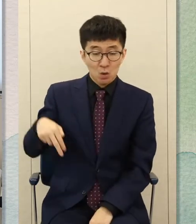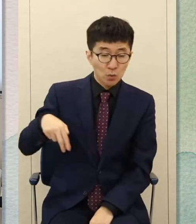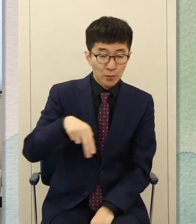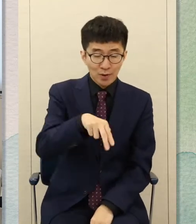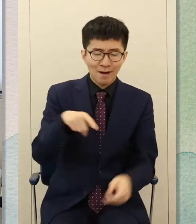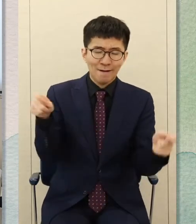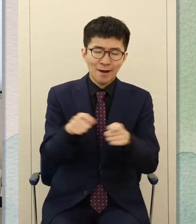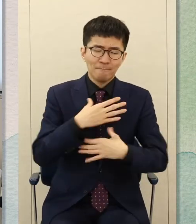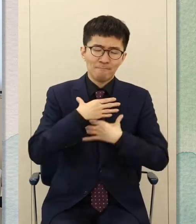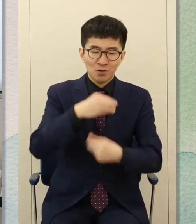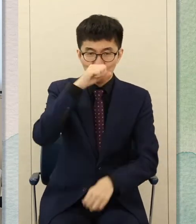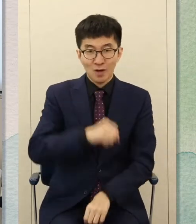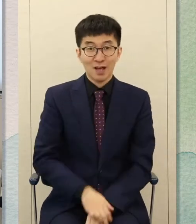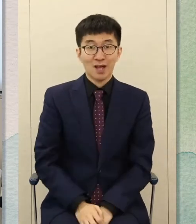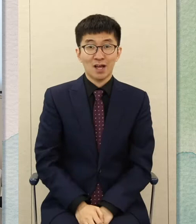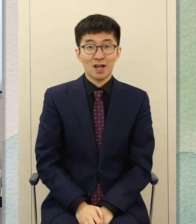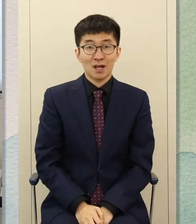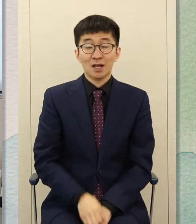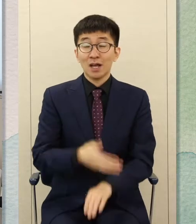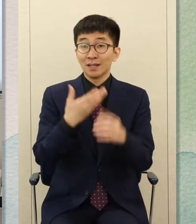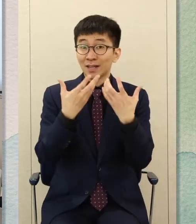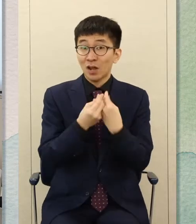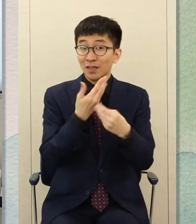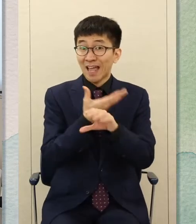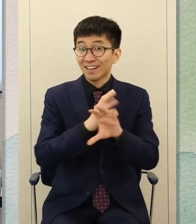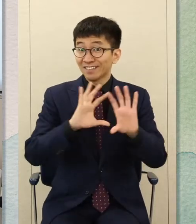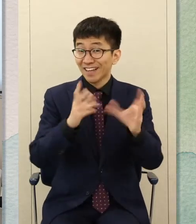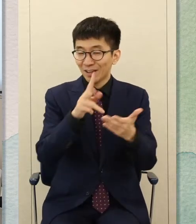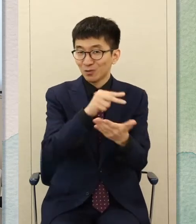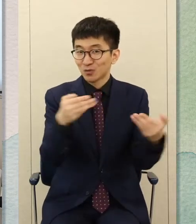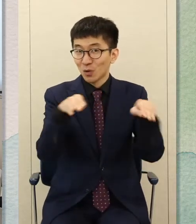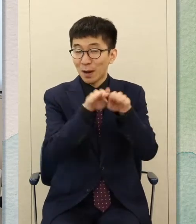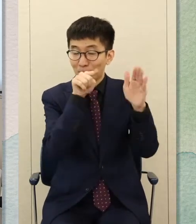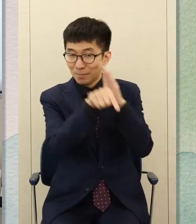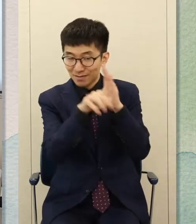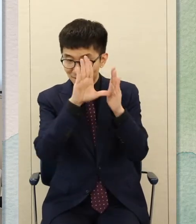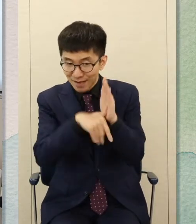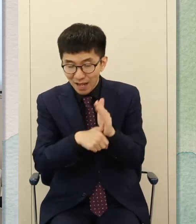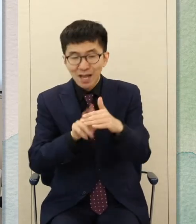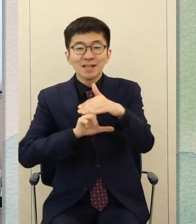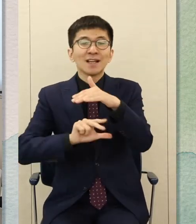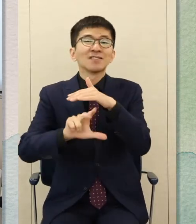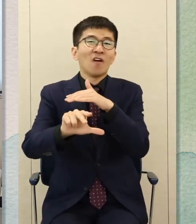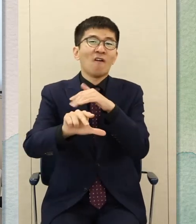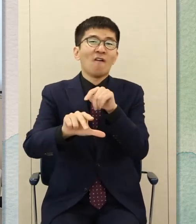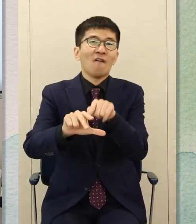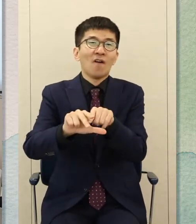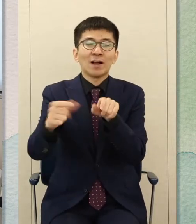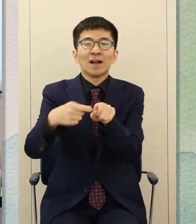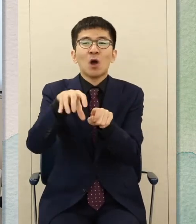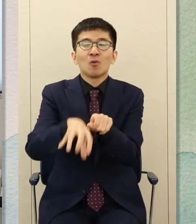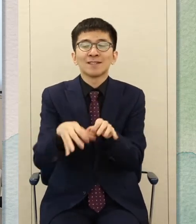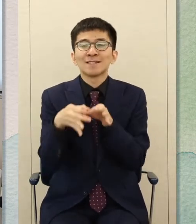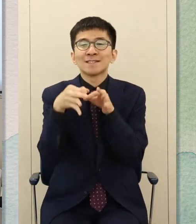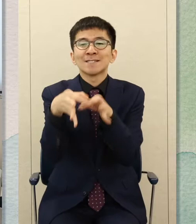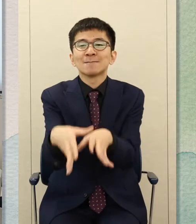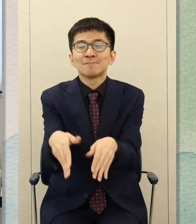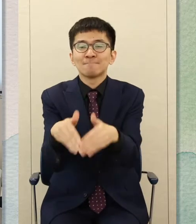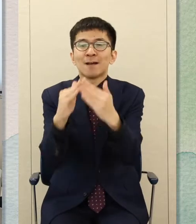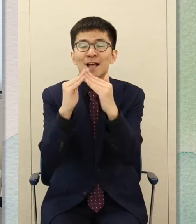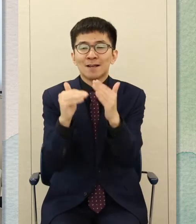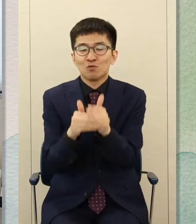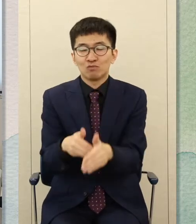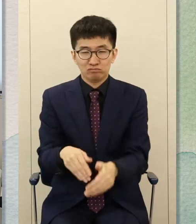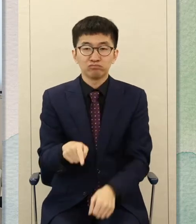중요하거든요. 그래서 이제 해외 도서관이나 이런 데들은 그 지하철역에 기부 체납 받아가지고 그 공간으로 많이 들어가거나 이런